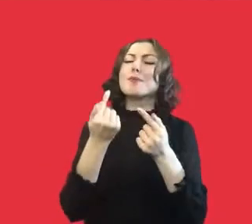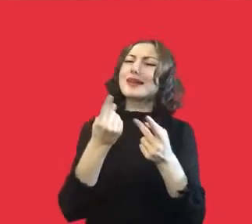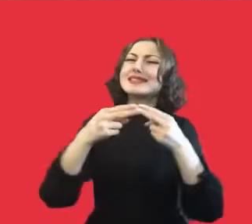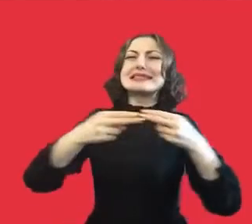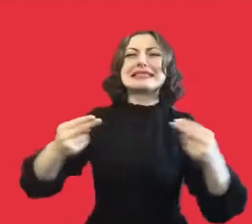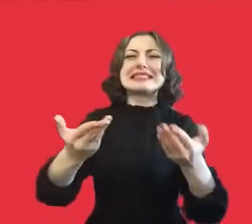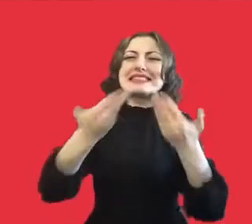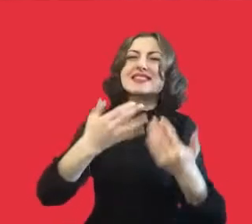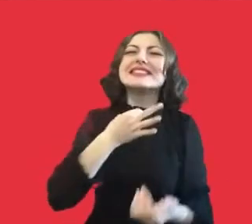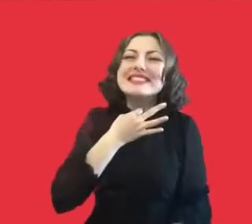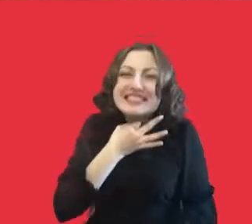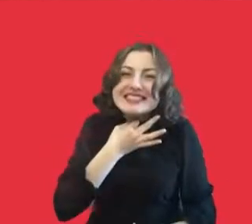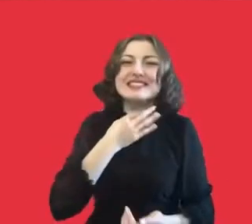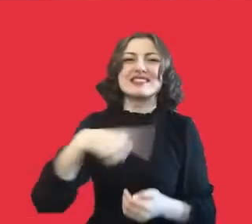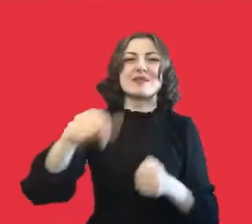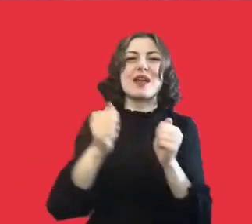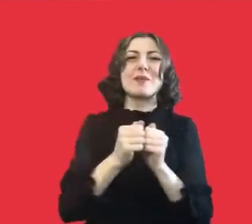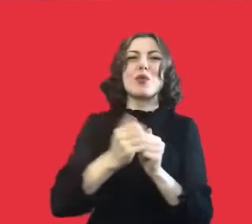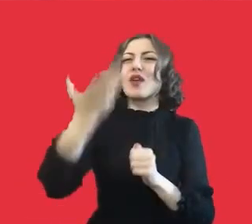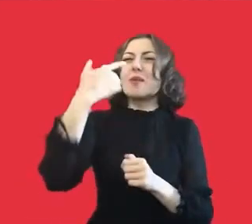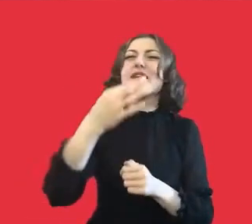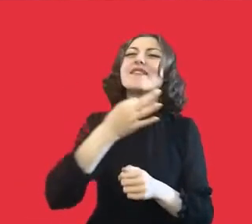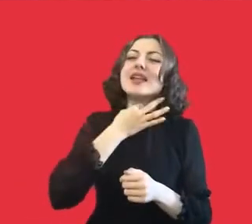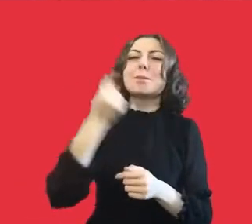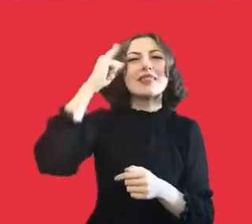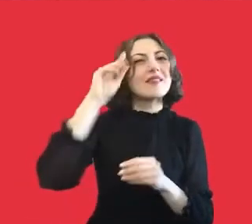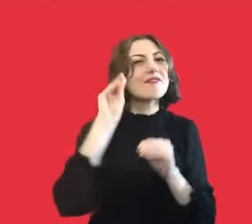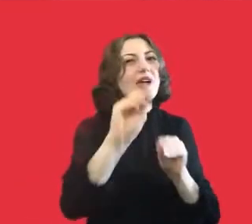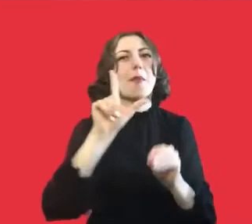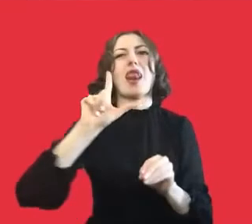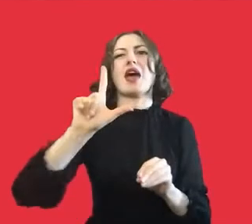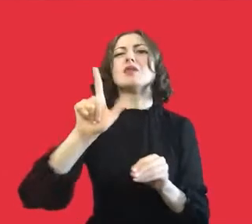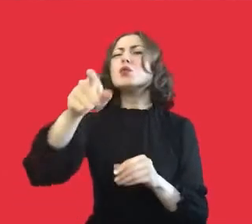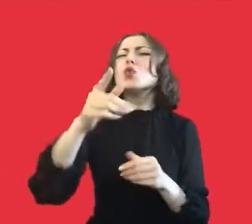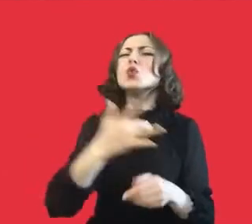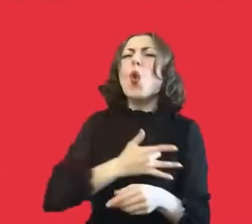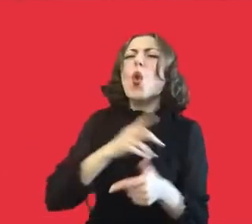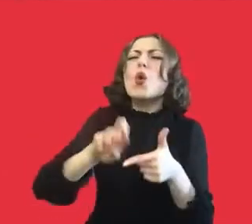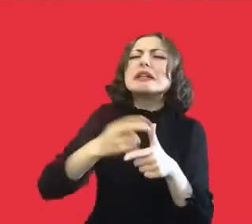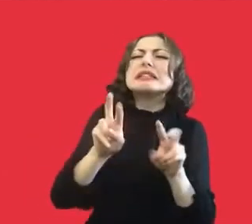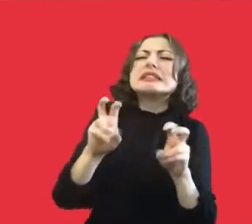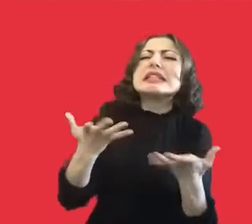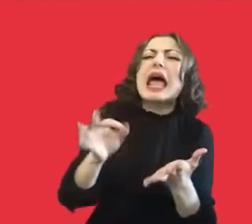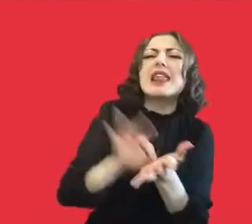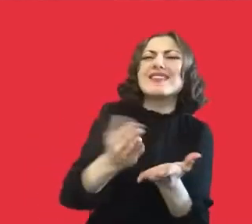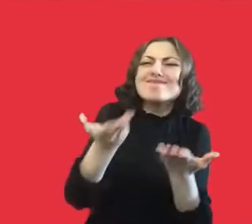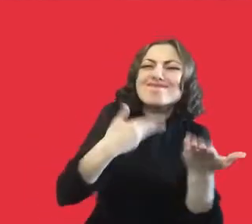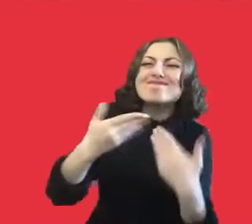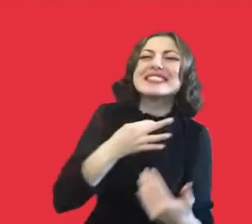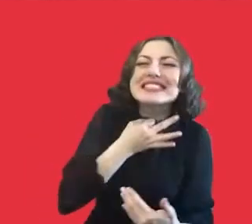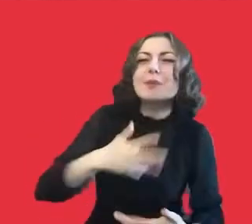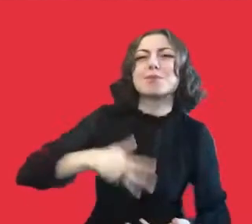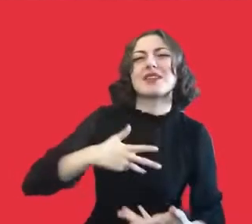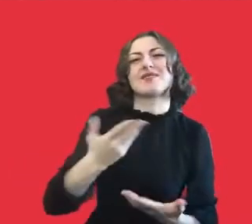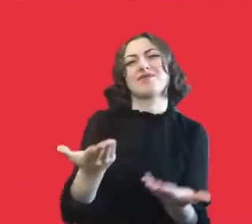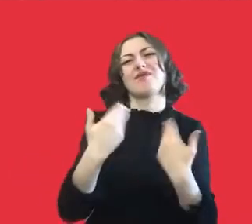Bu güzel haberi de buradan vermiş olalım. Gönüllü Ol platformunu bize lütfen anlatabilir misiniz? Neler bekliyor şimdi dijital gönüllü